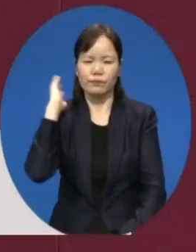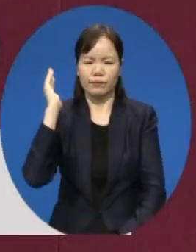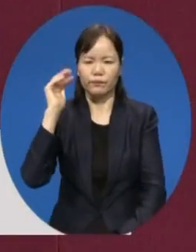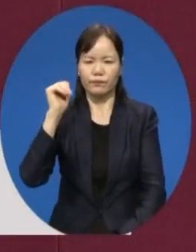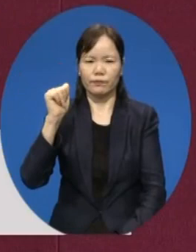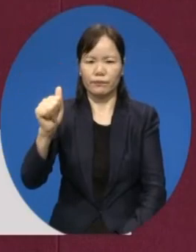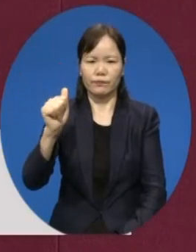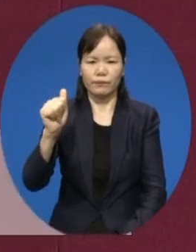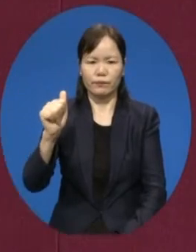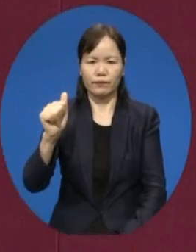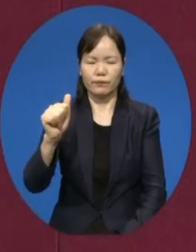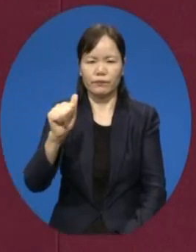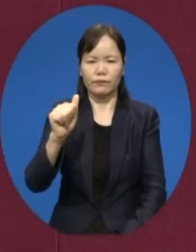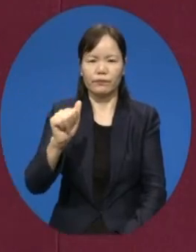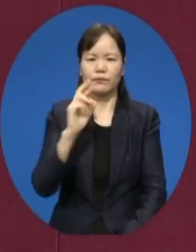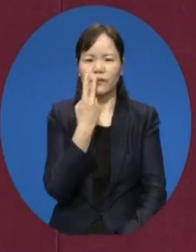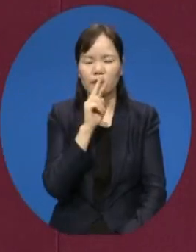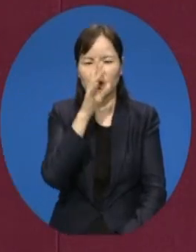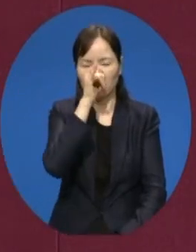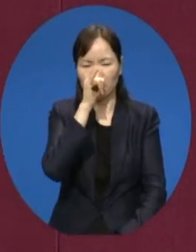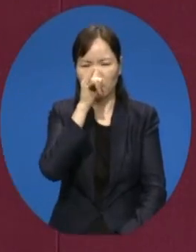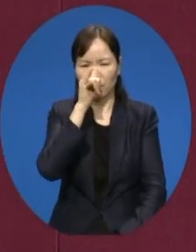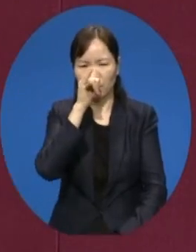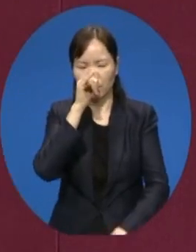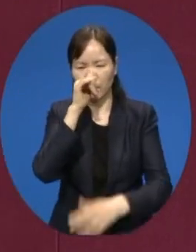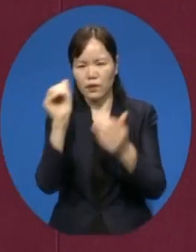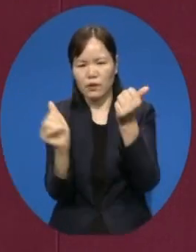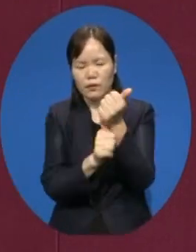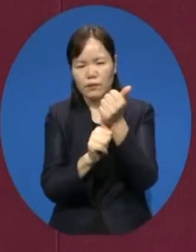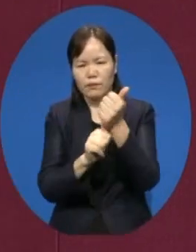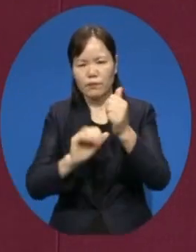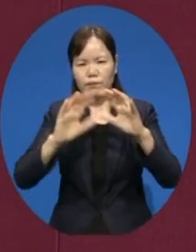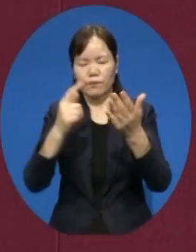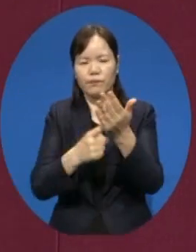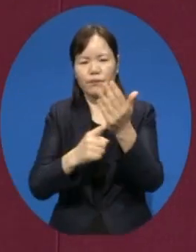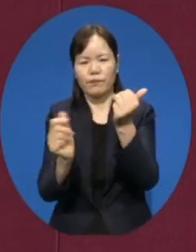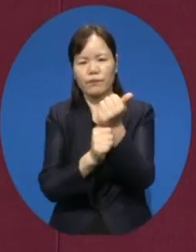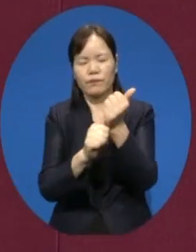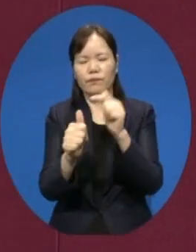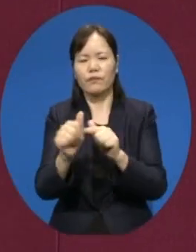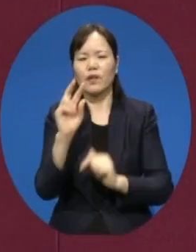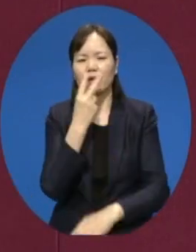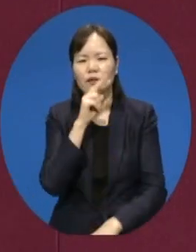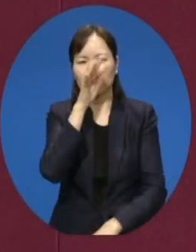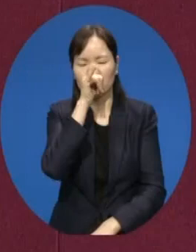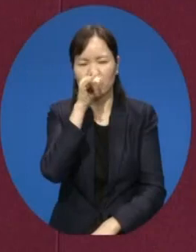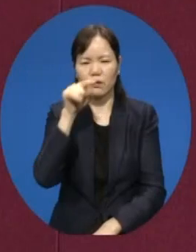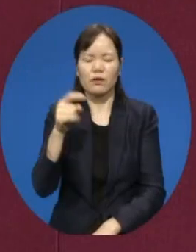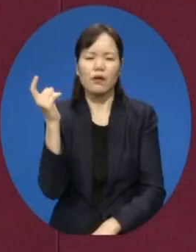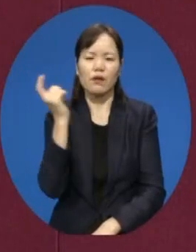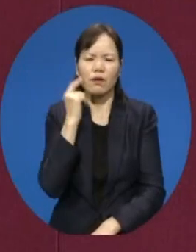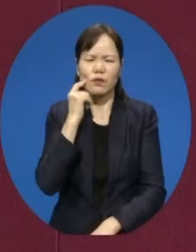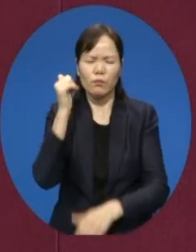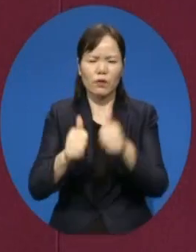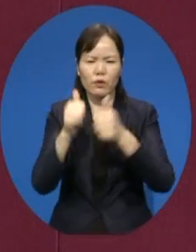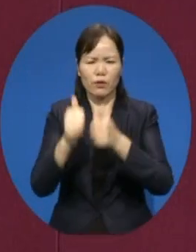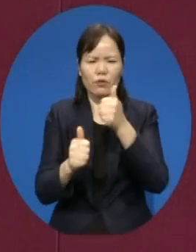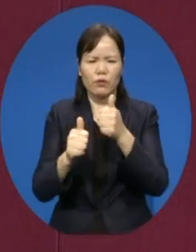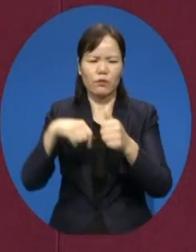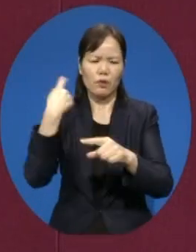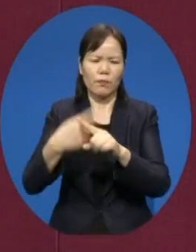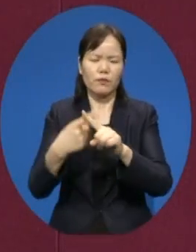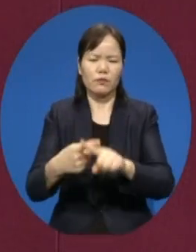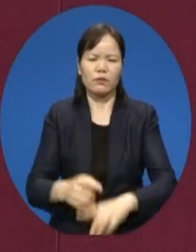대통령도 한 입으로 두 말하고 부총리도 한 입으로 두 말합니다. 도대체 이게 거짓말 경연대회가 아니고 무엇입니까?